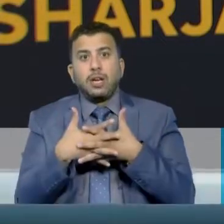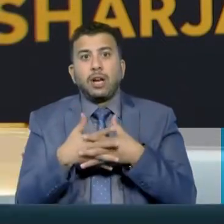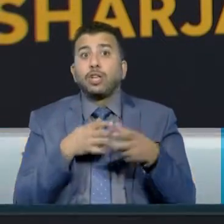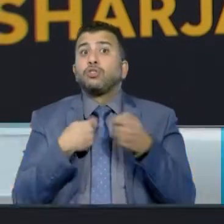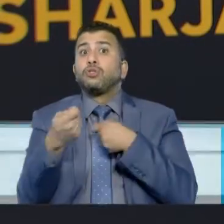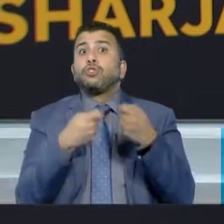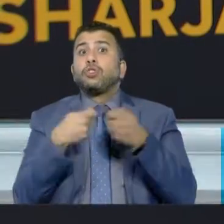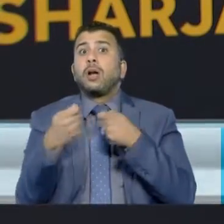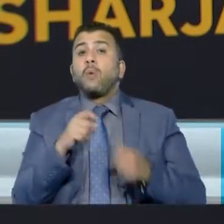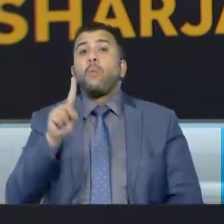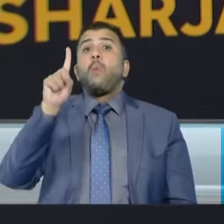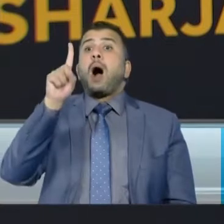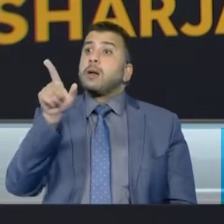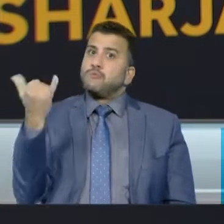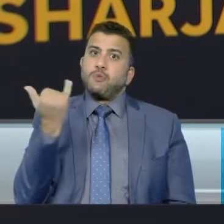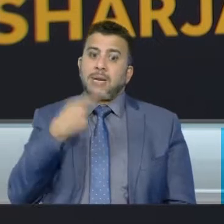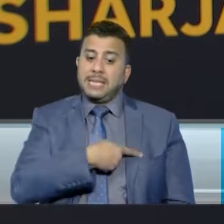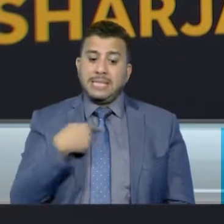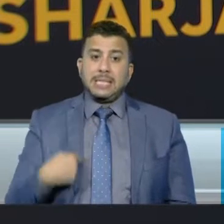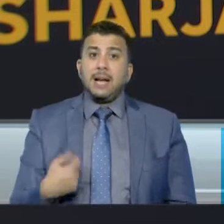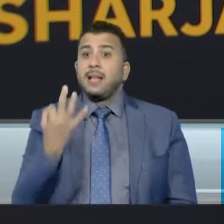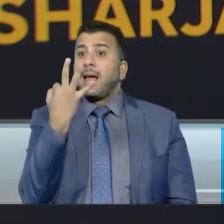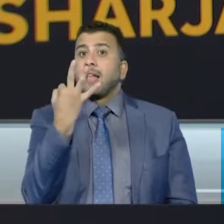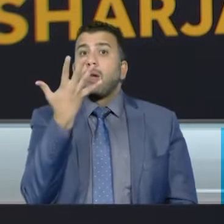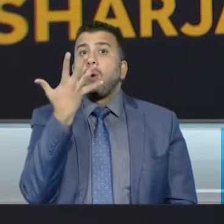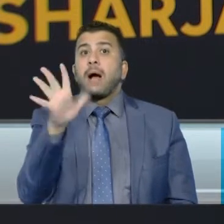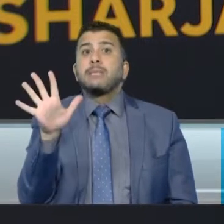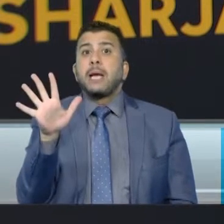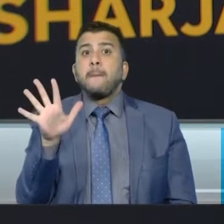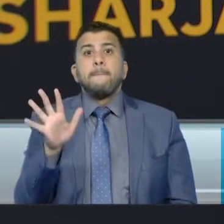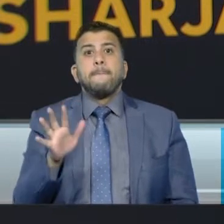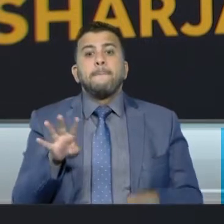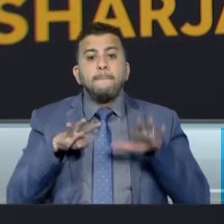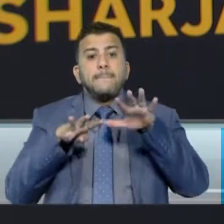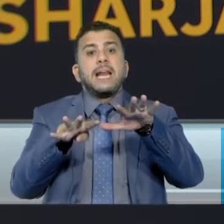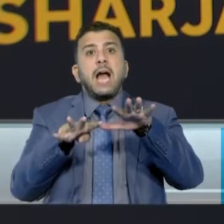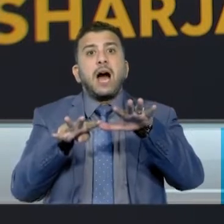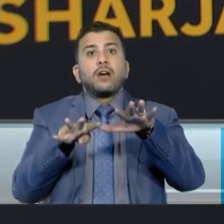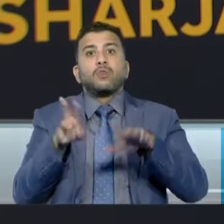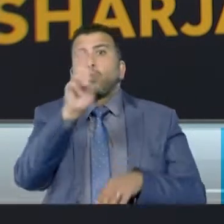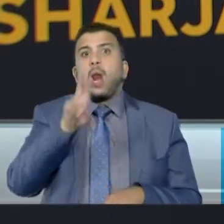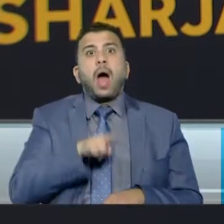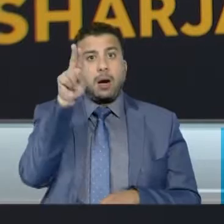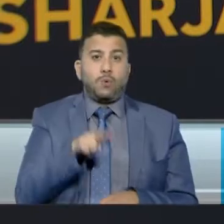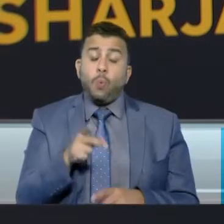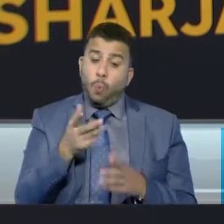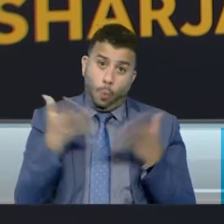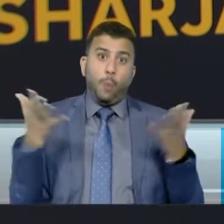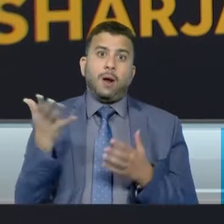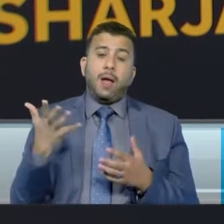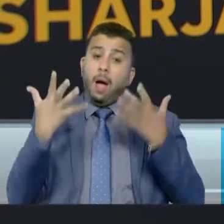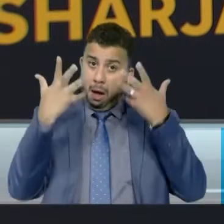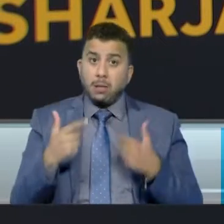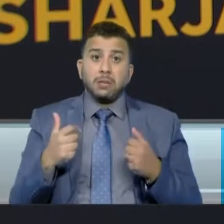التجاري الرقم واحد، نتكلم عن 53 مليار دولار في 2017، نتكلم عن